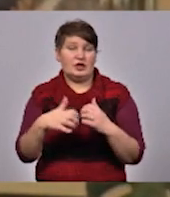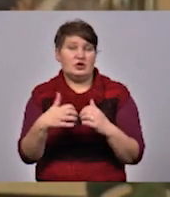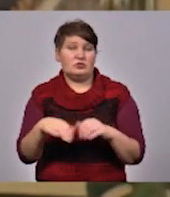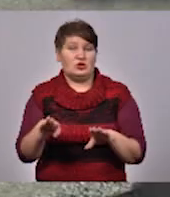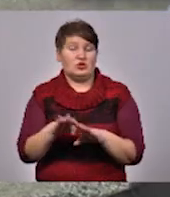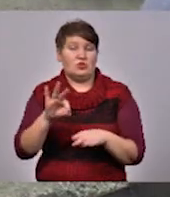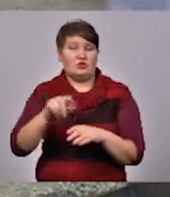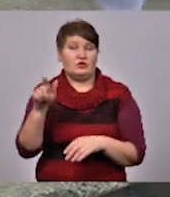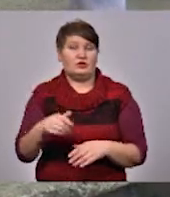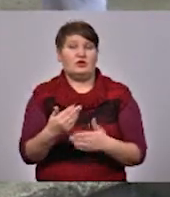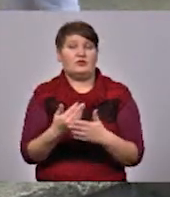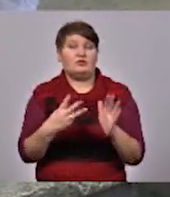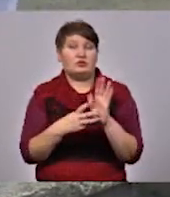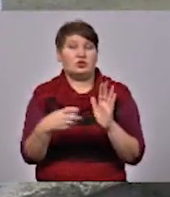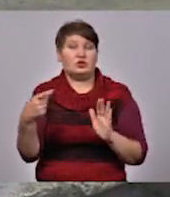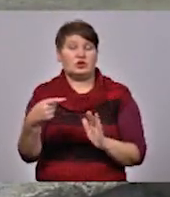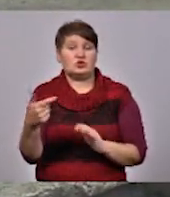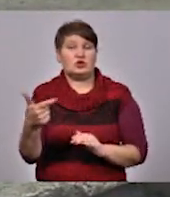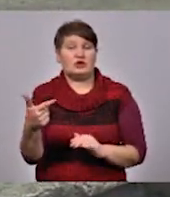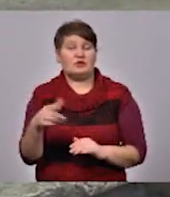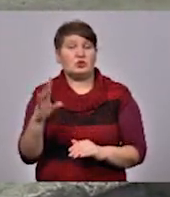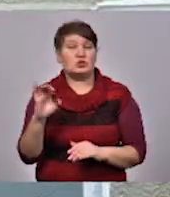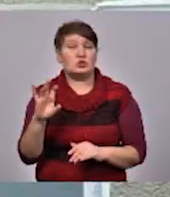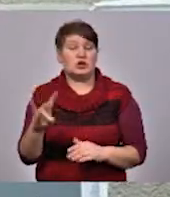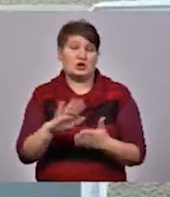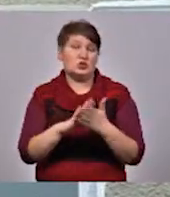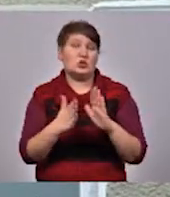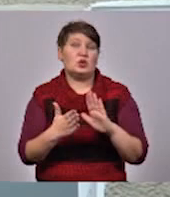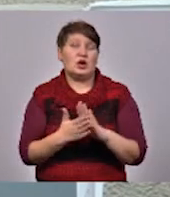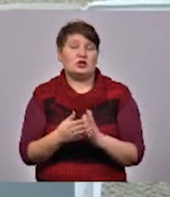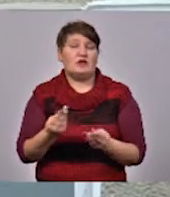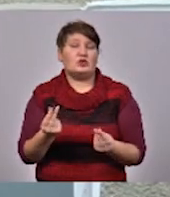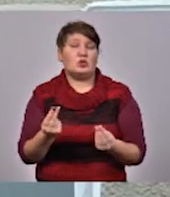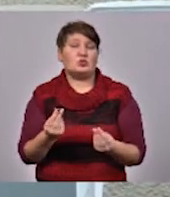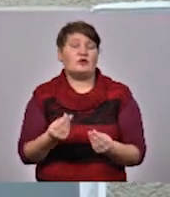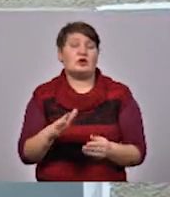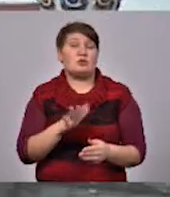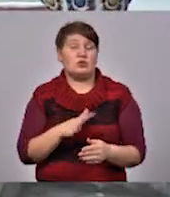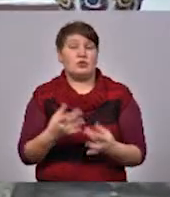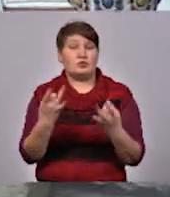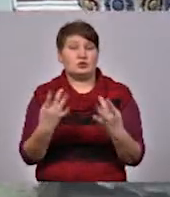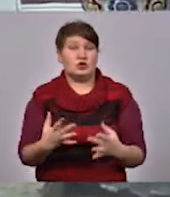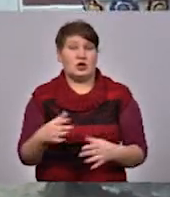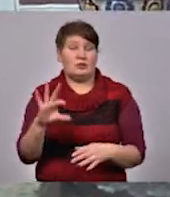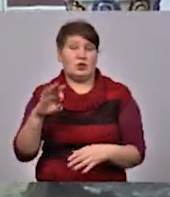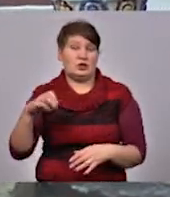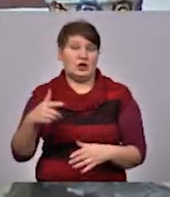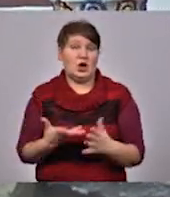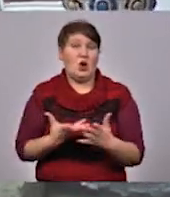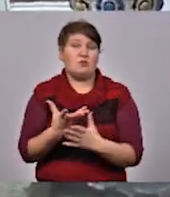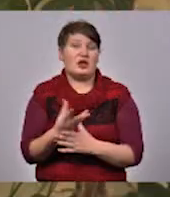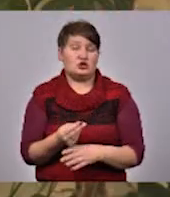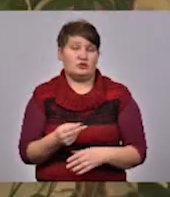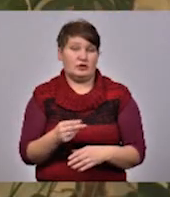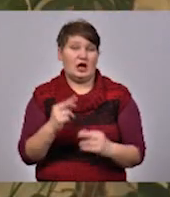від 800 до 1000 гривень на інсулін. Чоловік каже, що ситуація з фінансуванням стала би простішою, якби ОТГ оплачували ліки для своїх